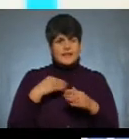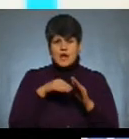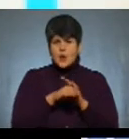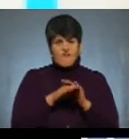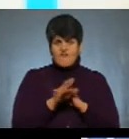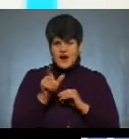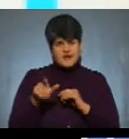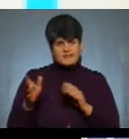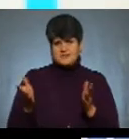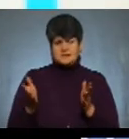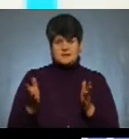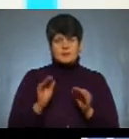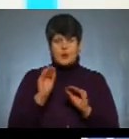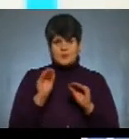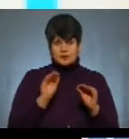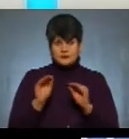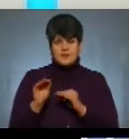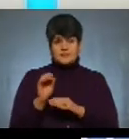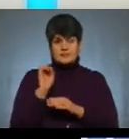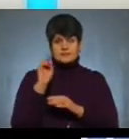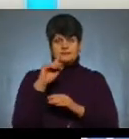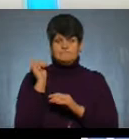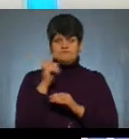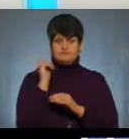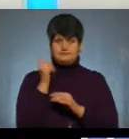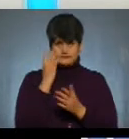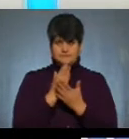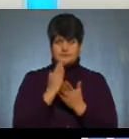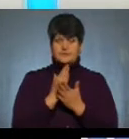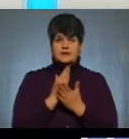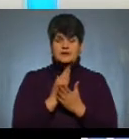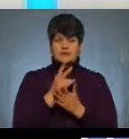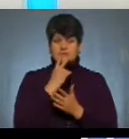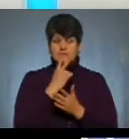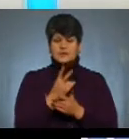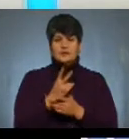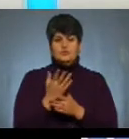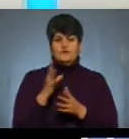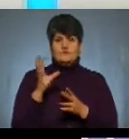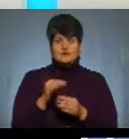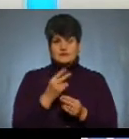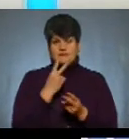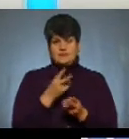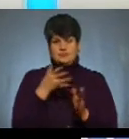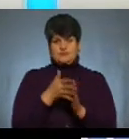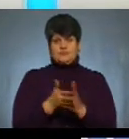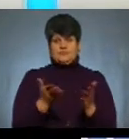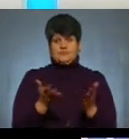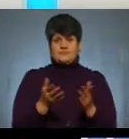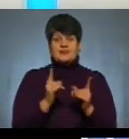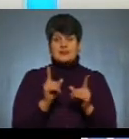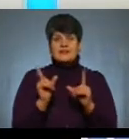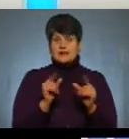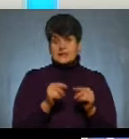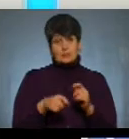доступі, ми не ховаємося, ми облаштували автомобіль, на проблискових маячках стоїть, конуси, все видно, все прозоре.